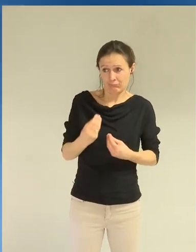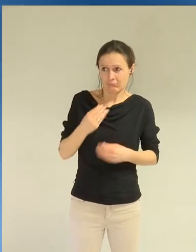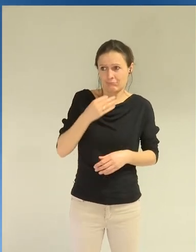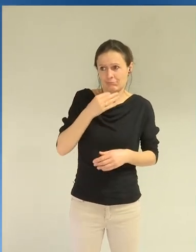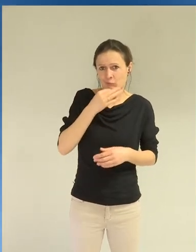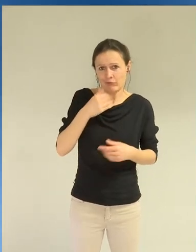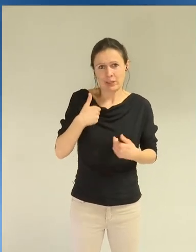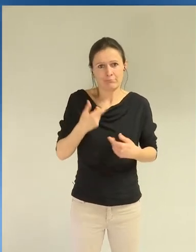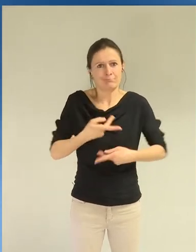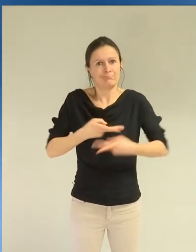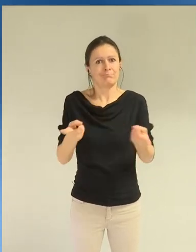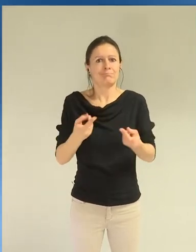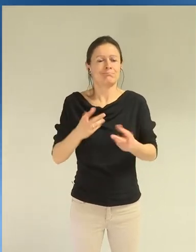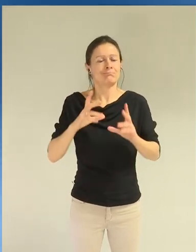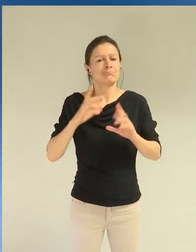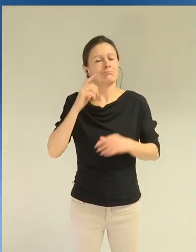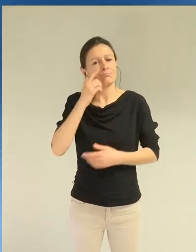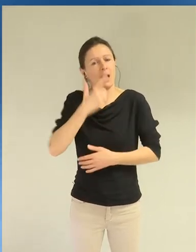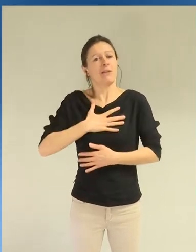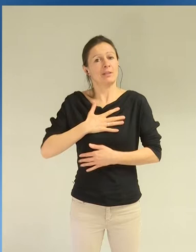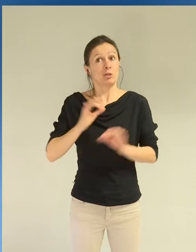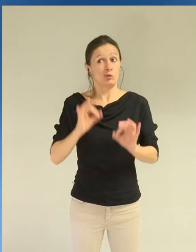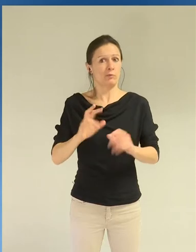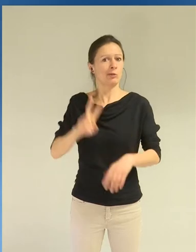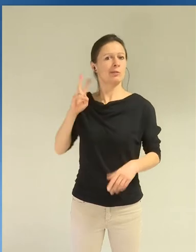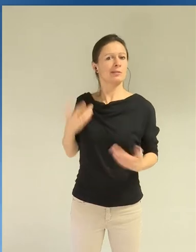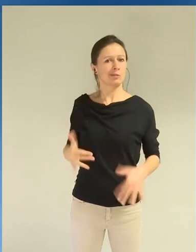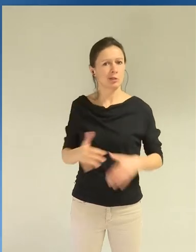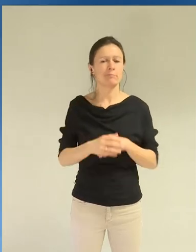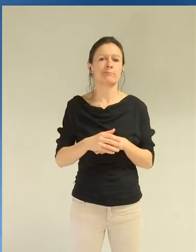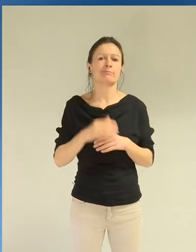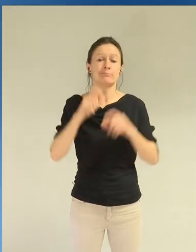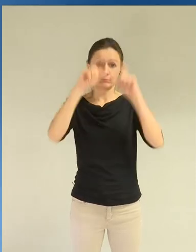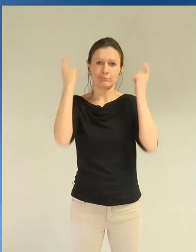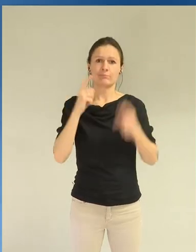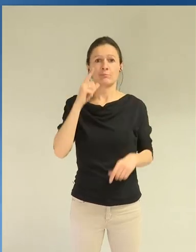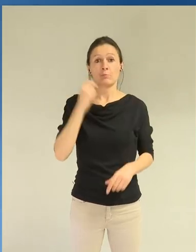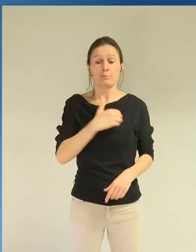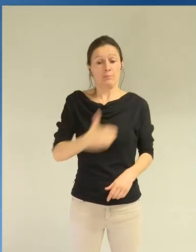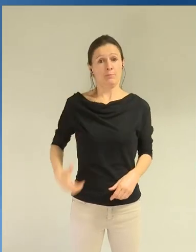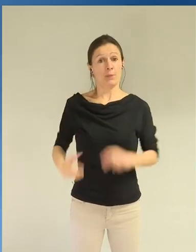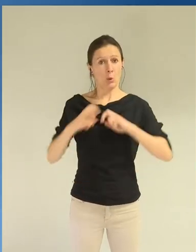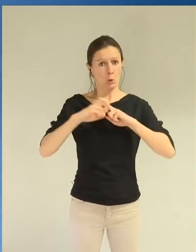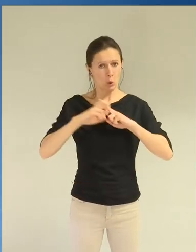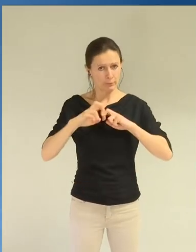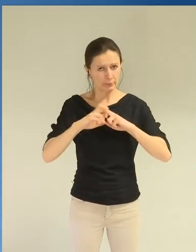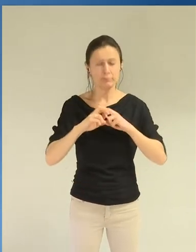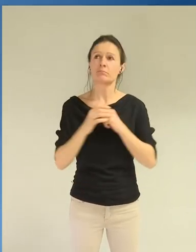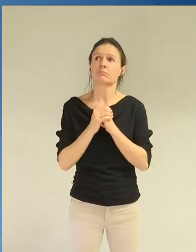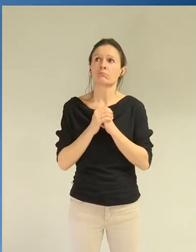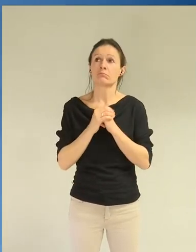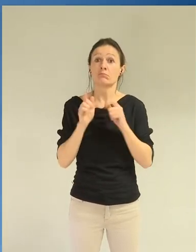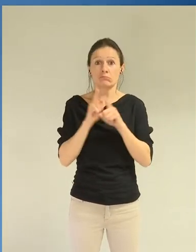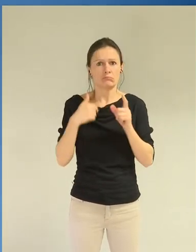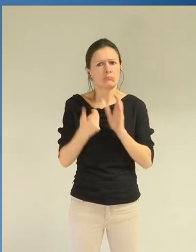vendredi en tant que maire de grenoble cette fois en tant que garant aussi d'un état de droit